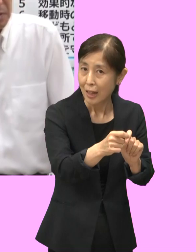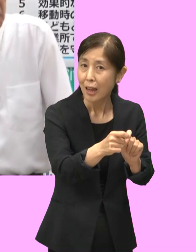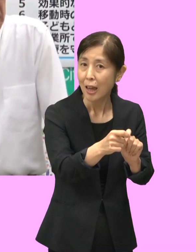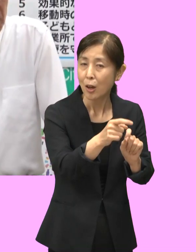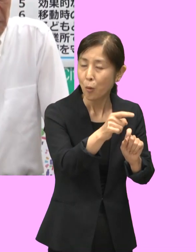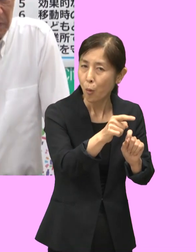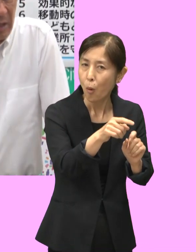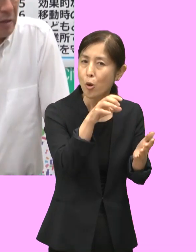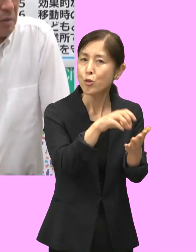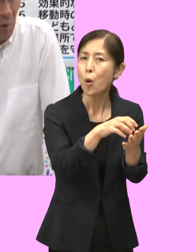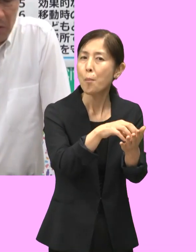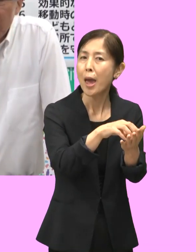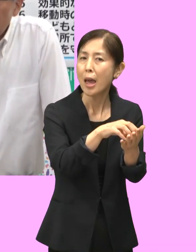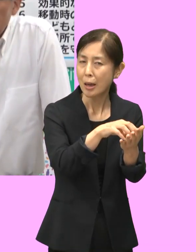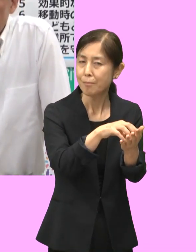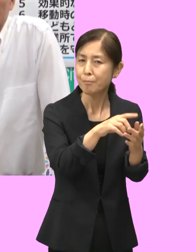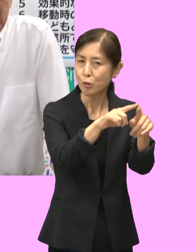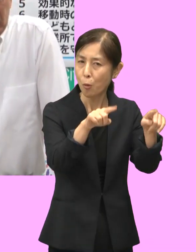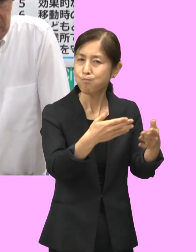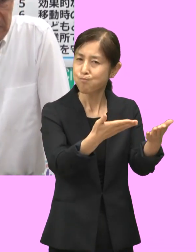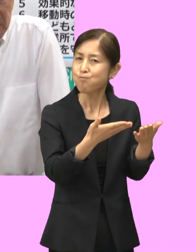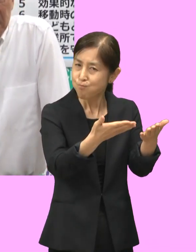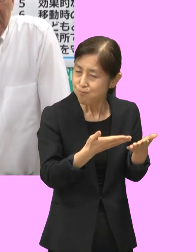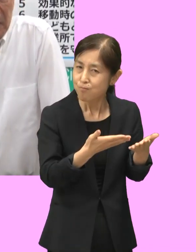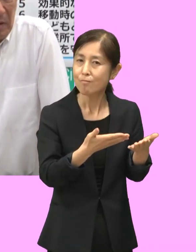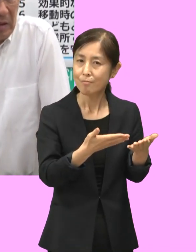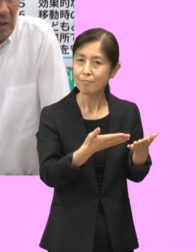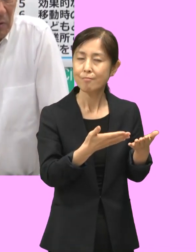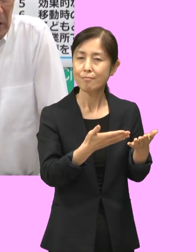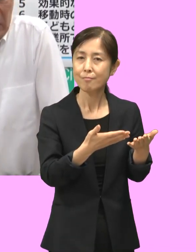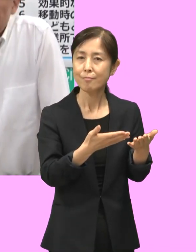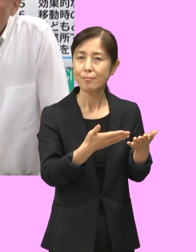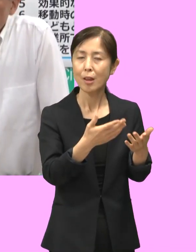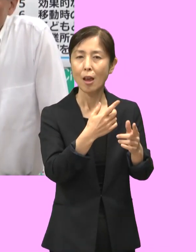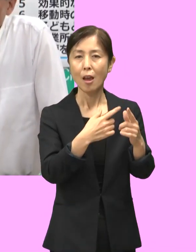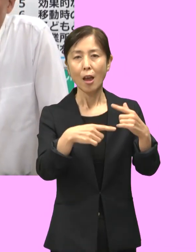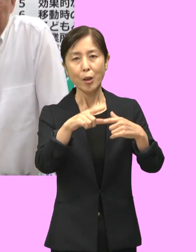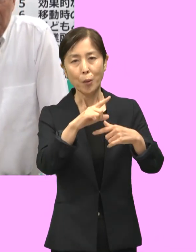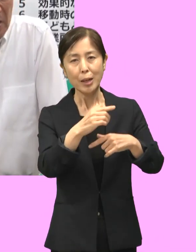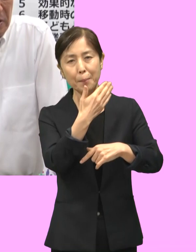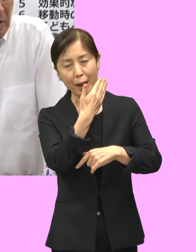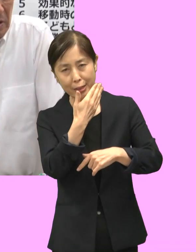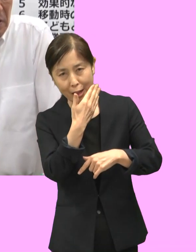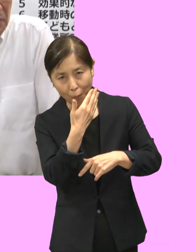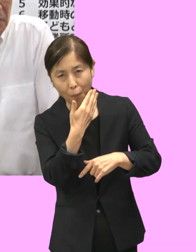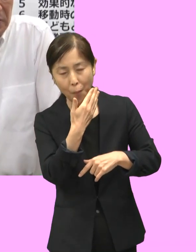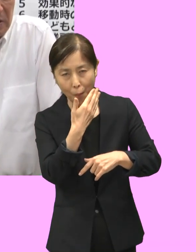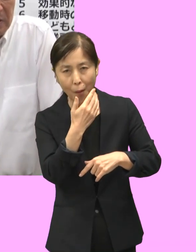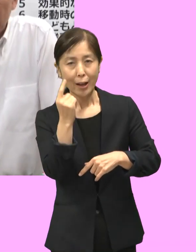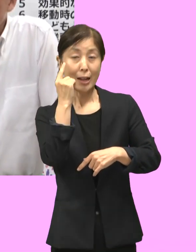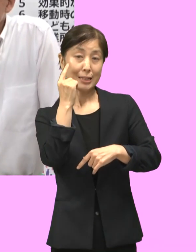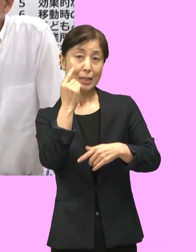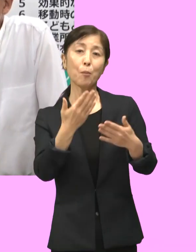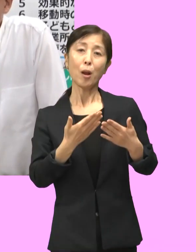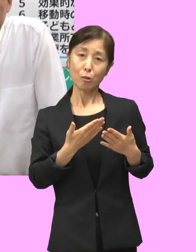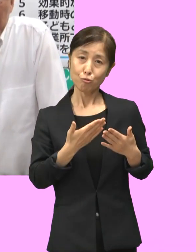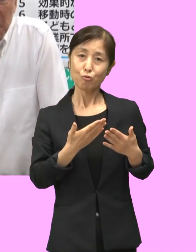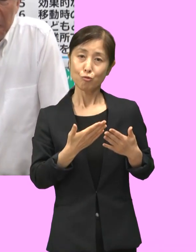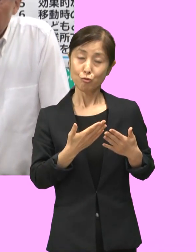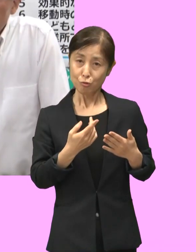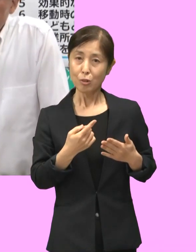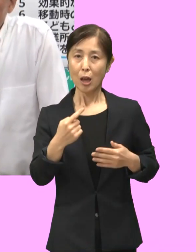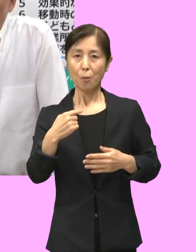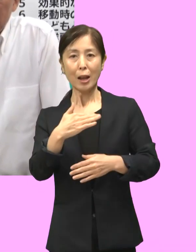こういった証明書の類もで取っていただく、でより便利さを感じていただけると同時にですね、我